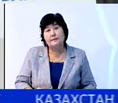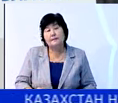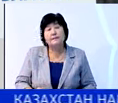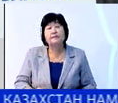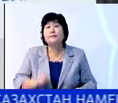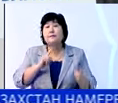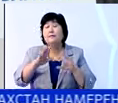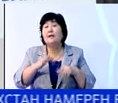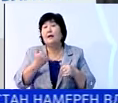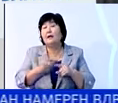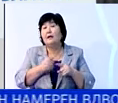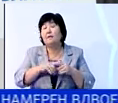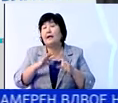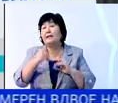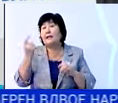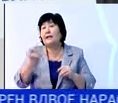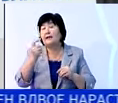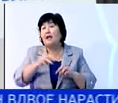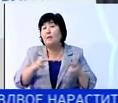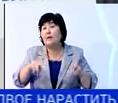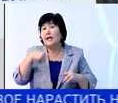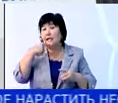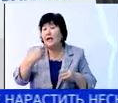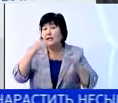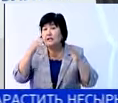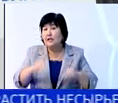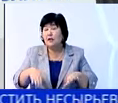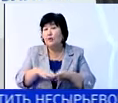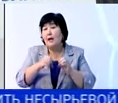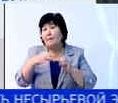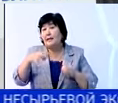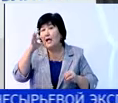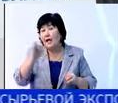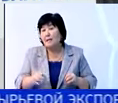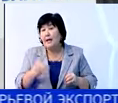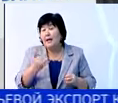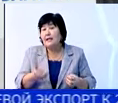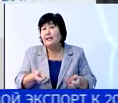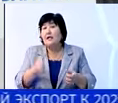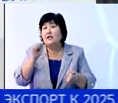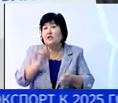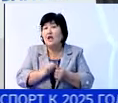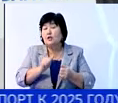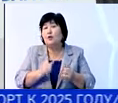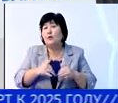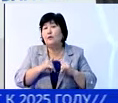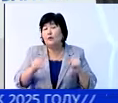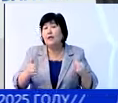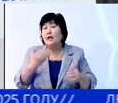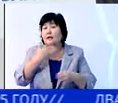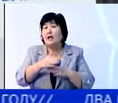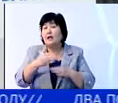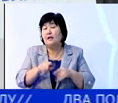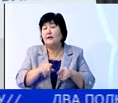На брифинге вице-министр сельского хозяйства сообщил, что снижение уровня на 15% из-за засухи и увеличение доли экспорта